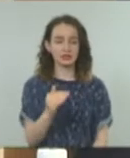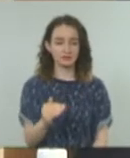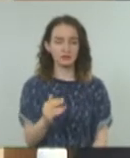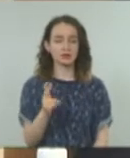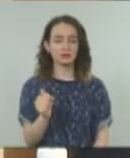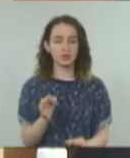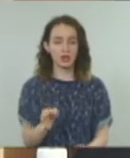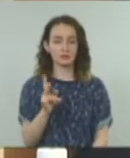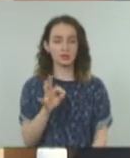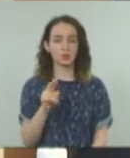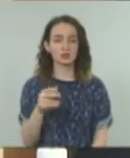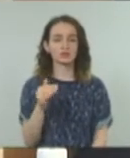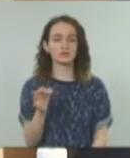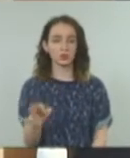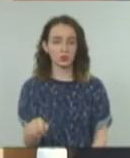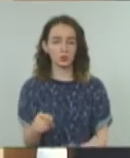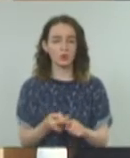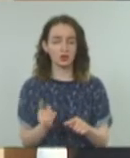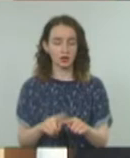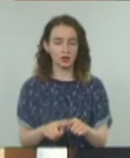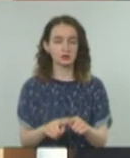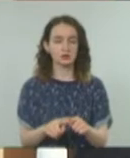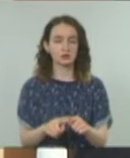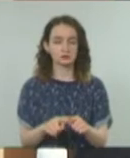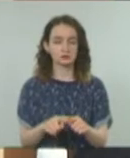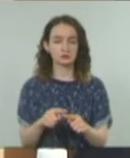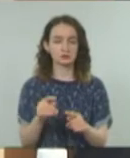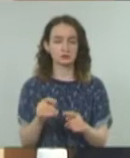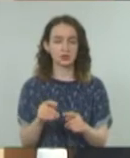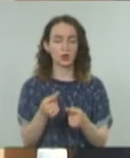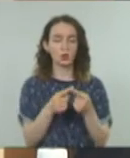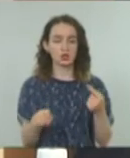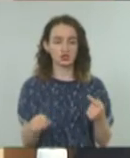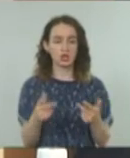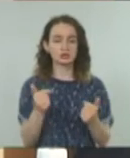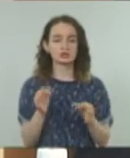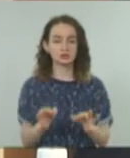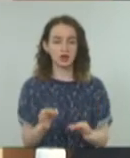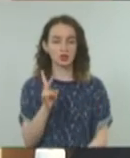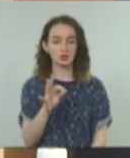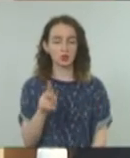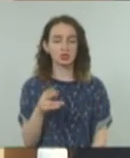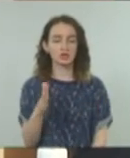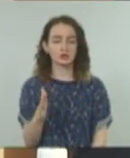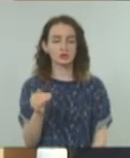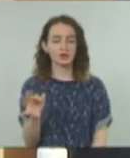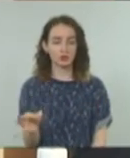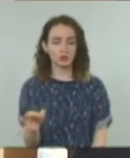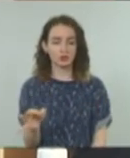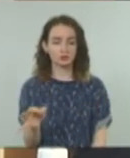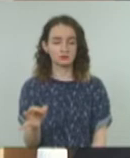И Дальневосточный федеральный округ этим отличается. Здесь действительно это так. Но в Дальневосточном федеральном